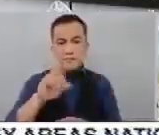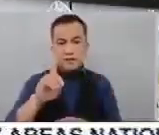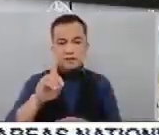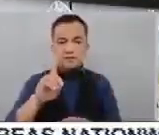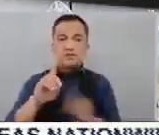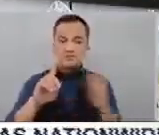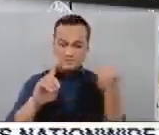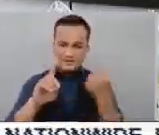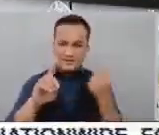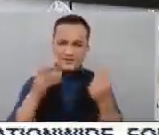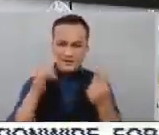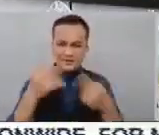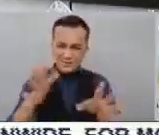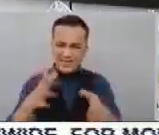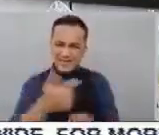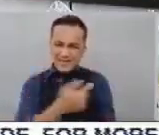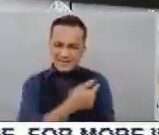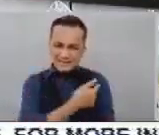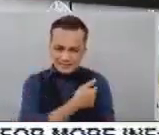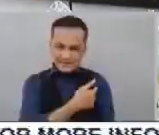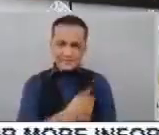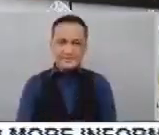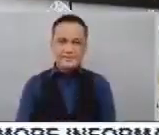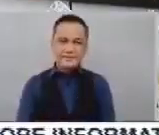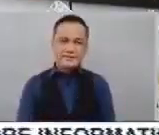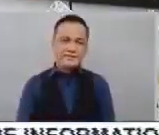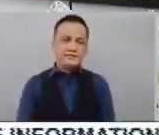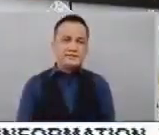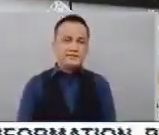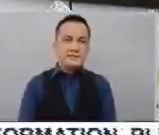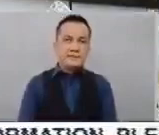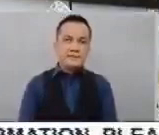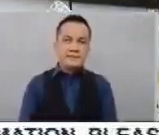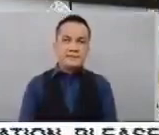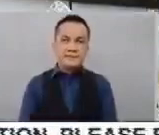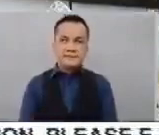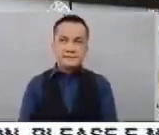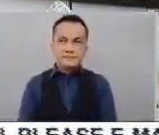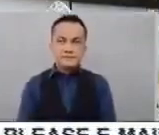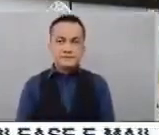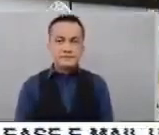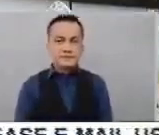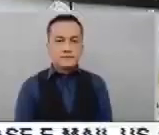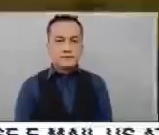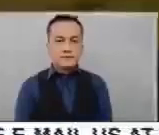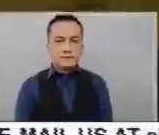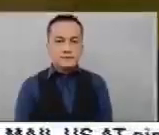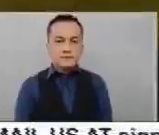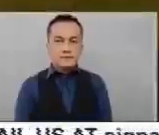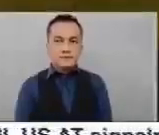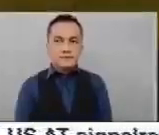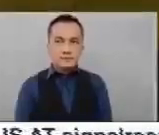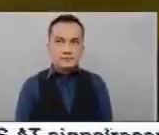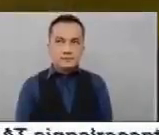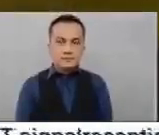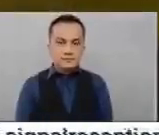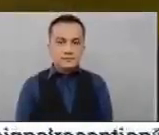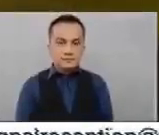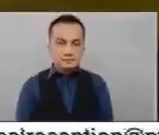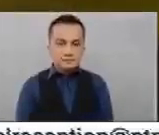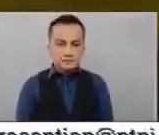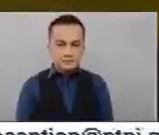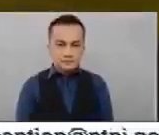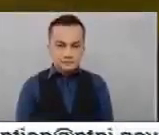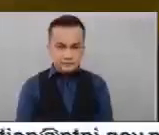ng livestock o poultry. Sa baboy na laman, yan ay 300 to 350 pesos per kilo. Ang baboy na liyempo,